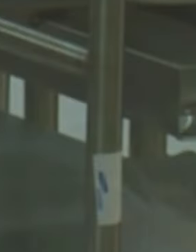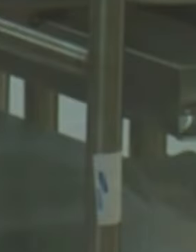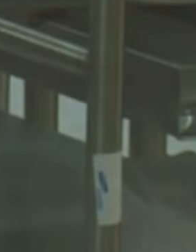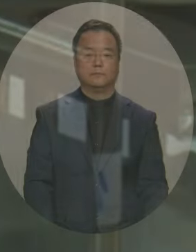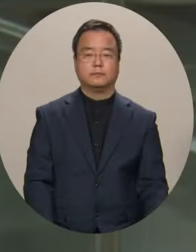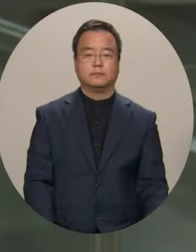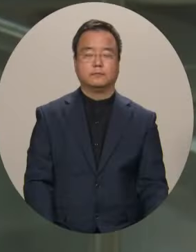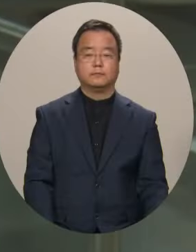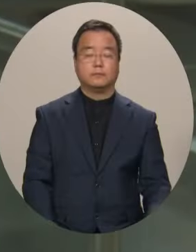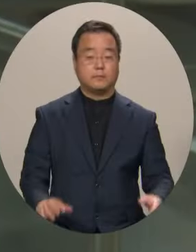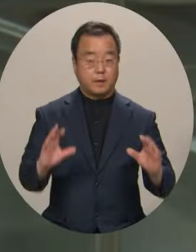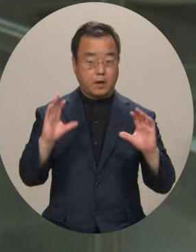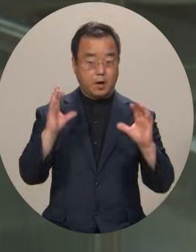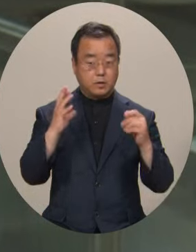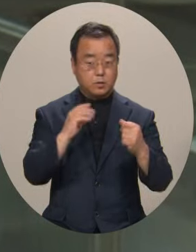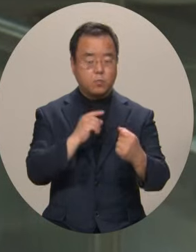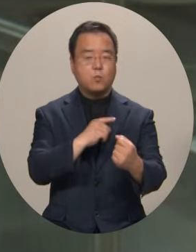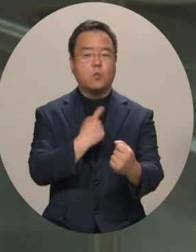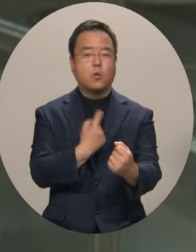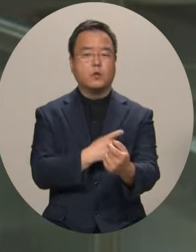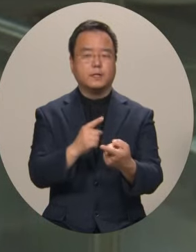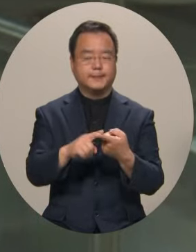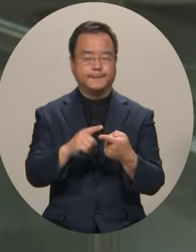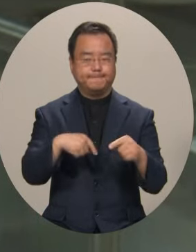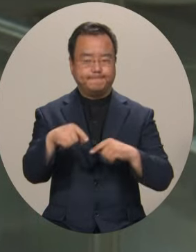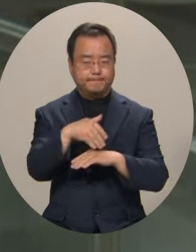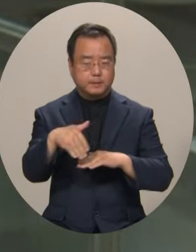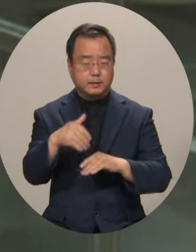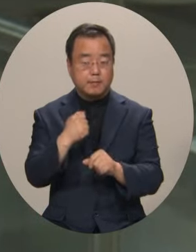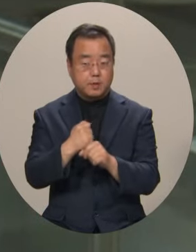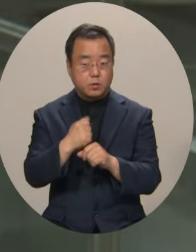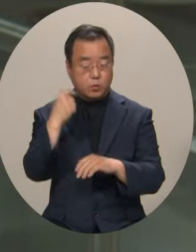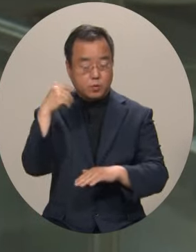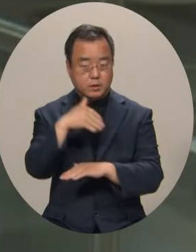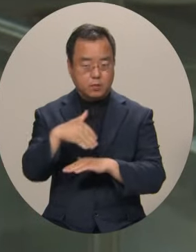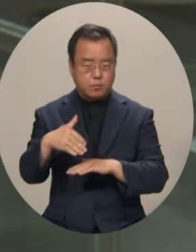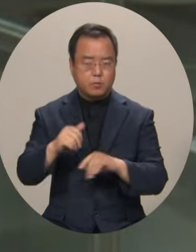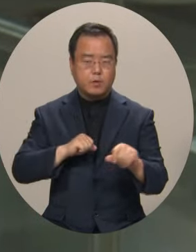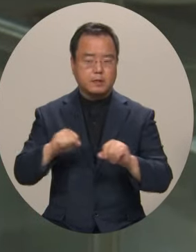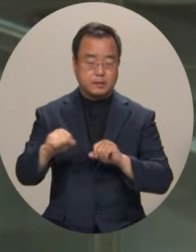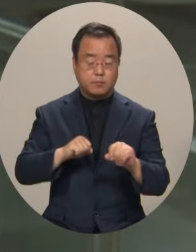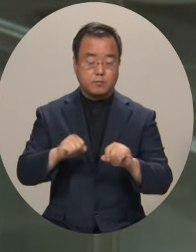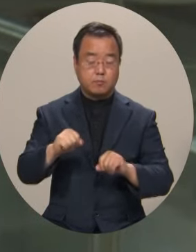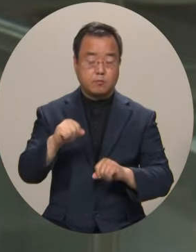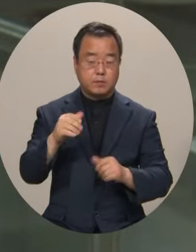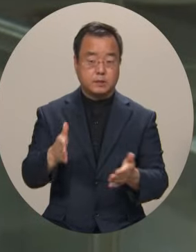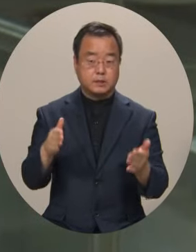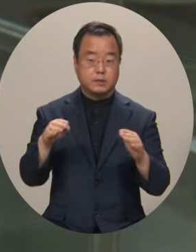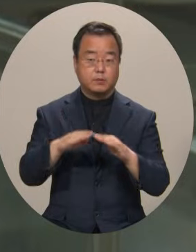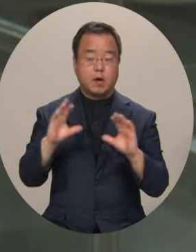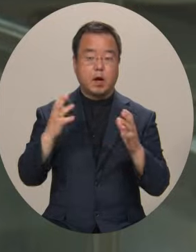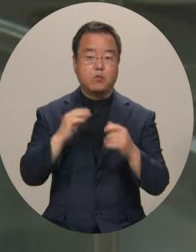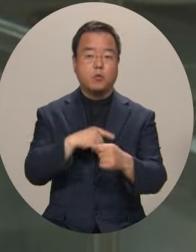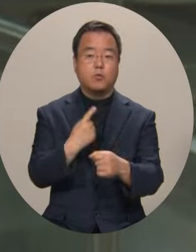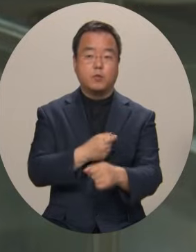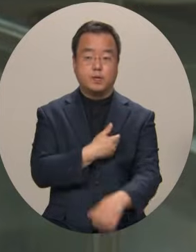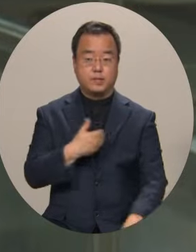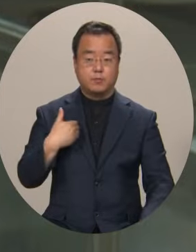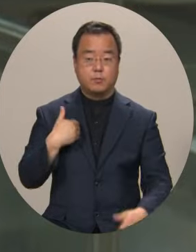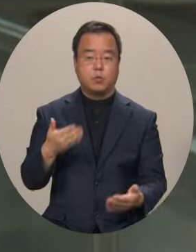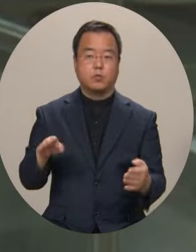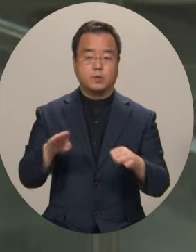네 어린이 권리에 대한 정책을 설계하고 시행하는 기관입니다 아동 권리 보장원 정익중 원장과이